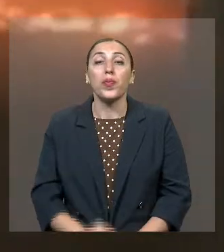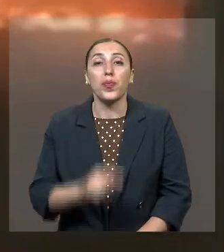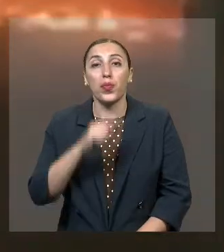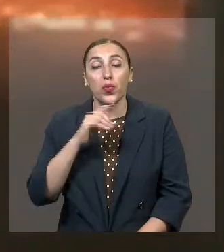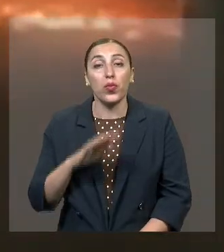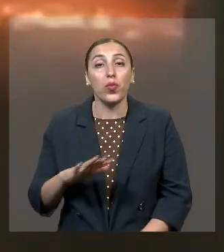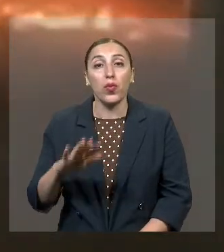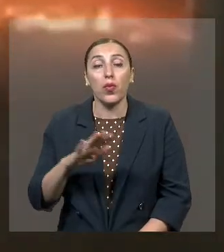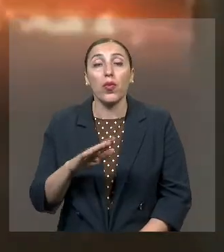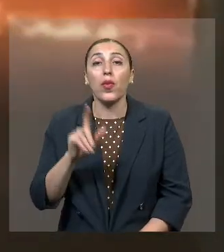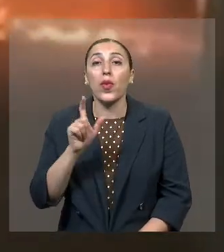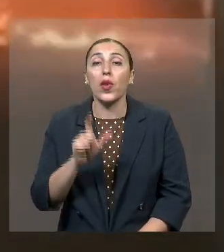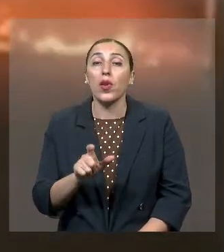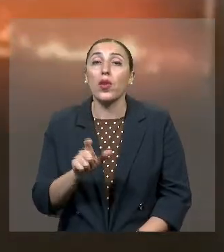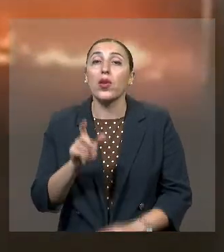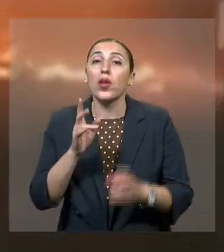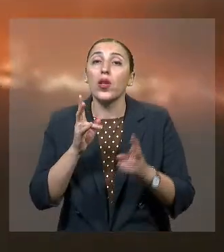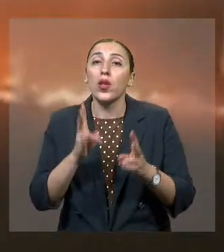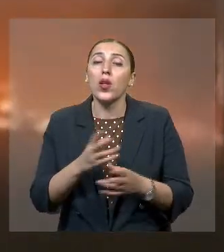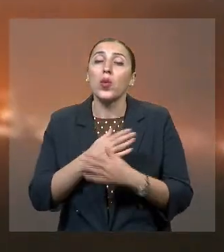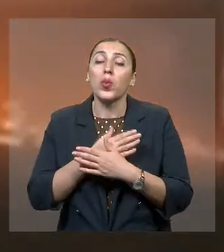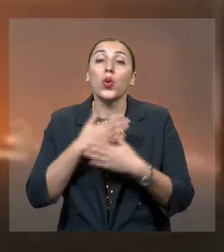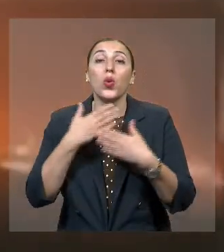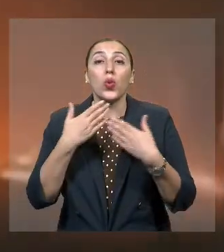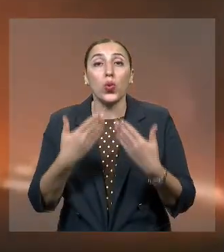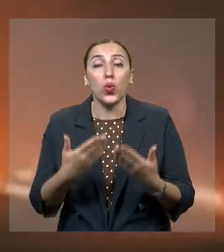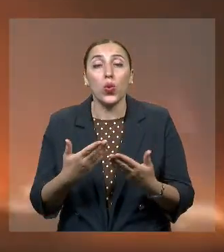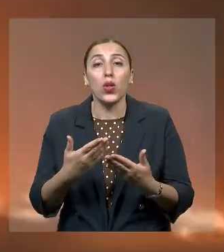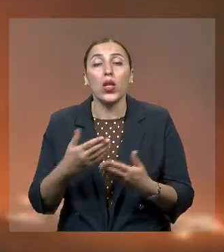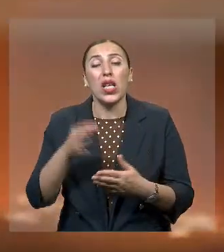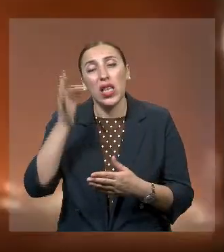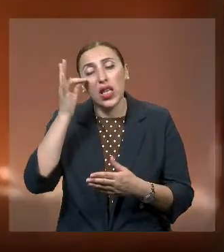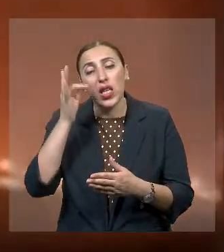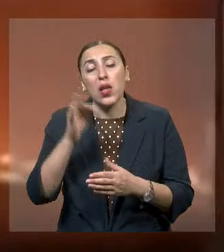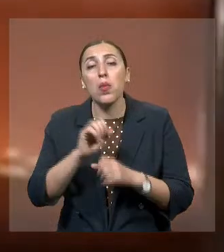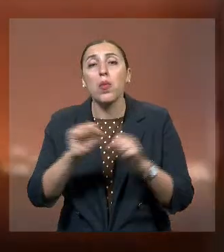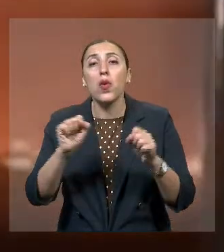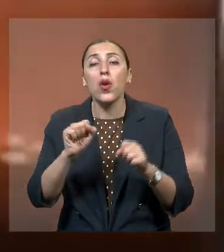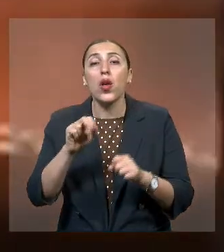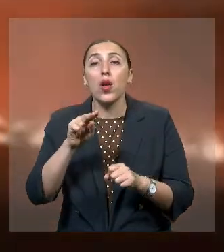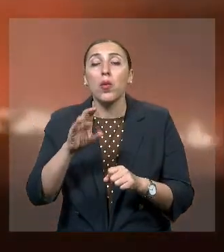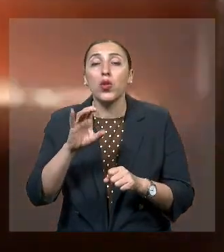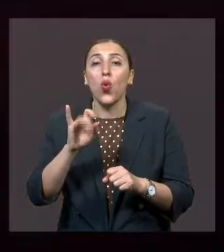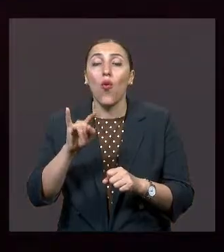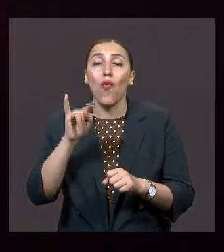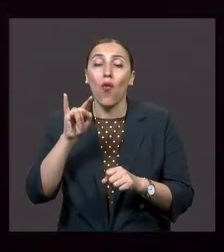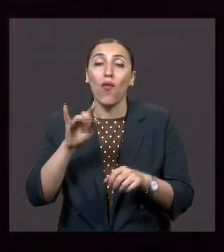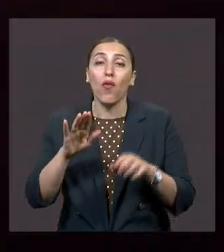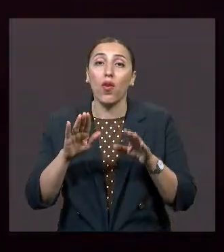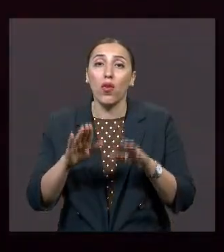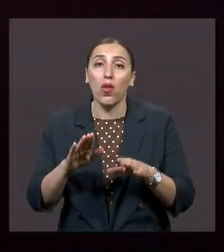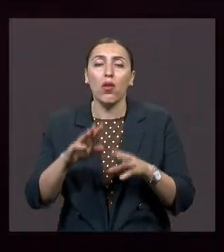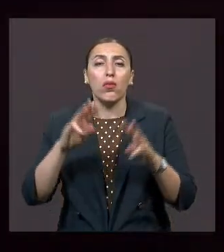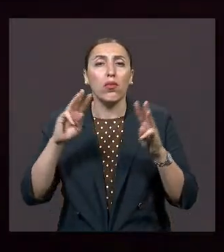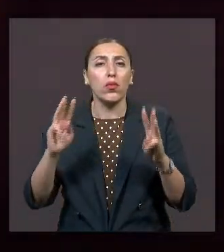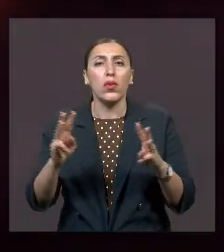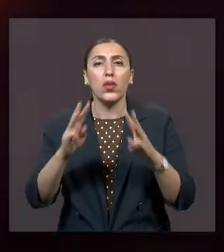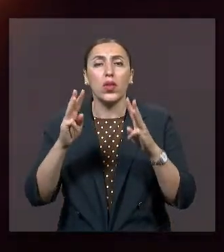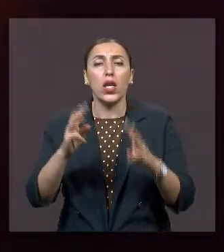Ռուսաստանում մարդկային զոհեր չկան։ Ամենաուժեղ հարձակումը կատարվել է Պսկովի օդանավակայանի վրա, այնտեղ